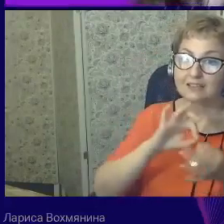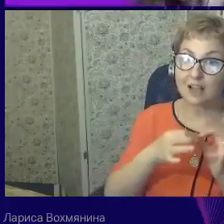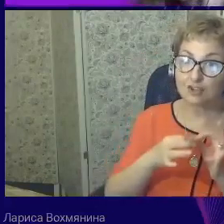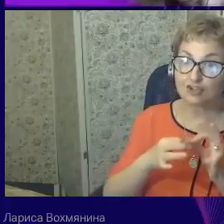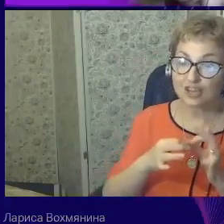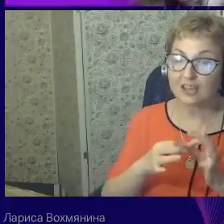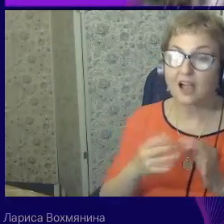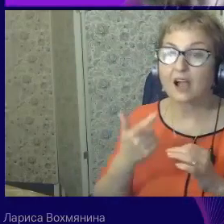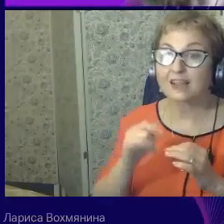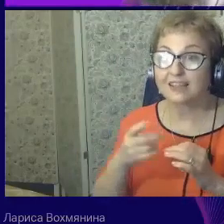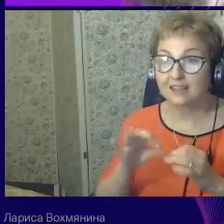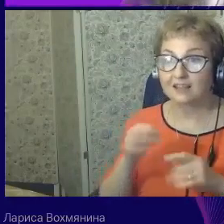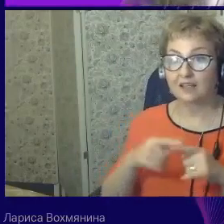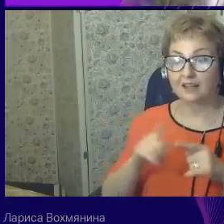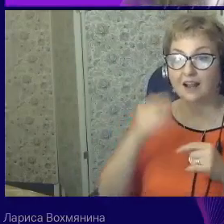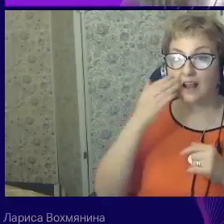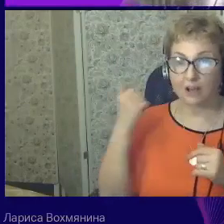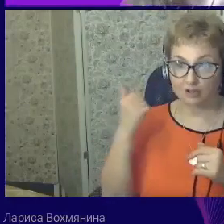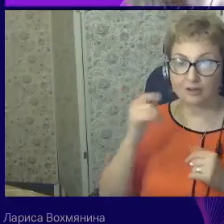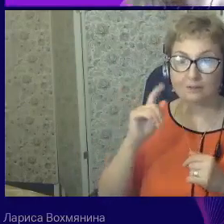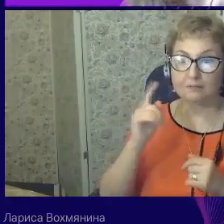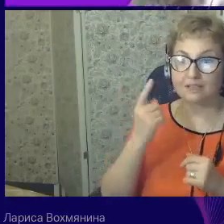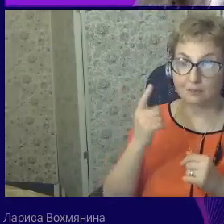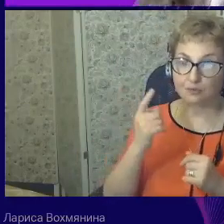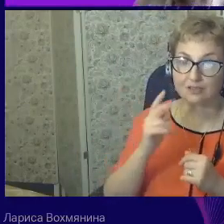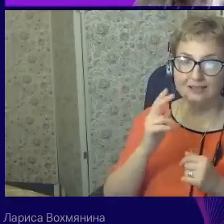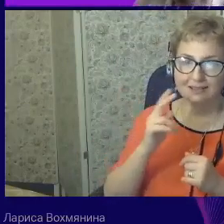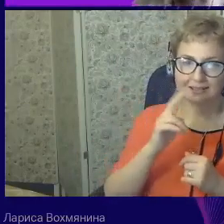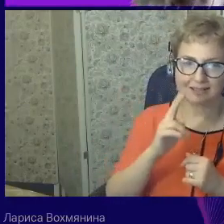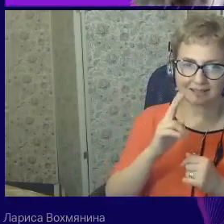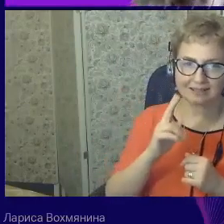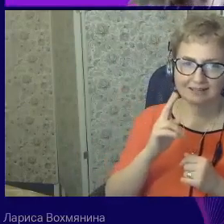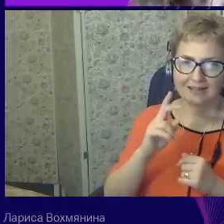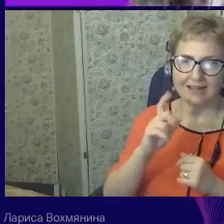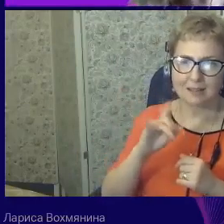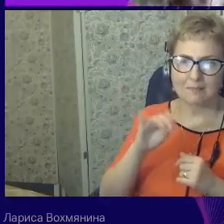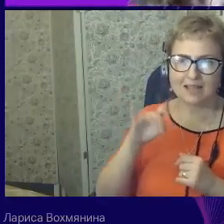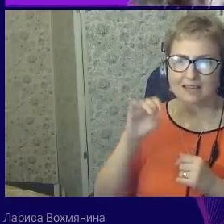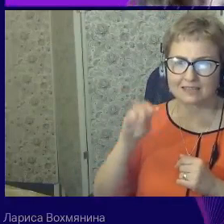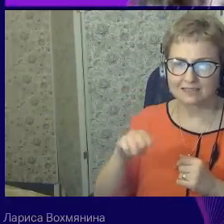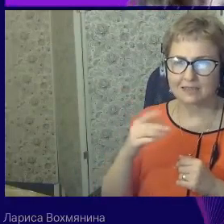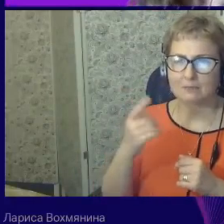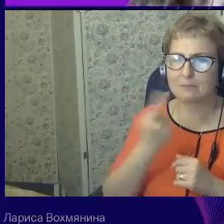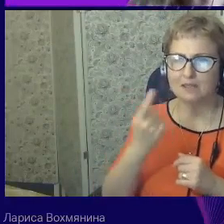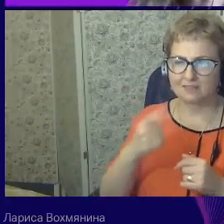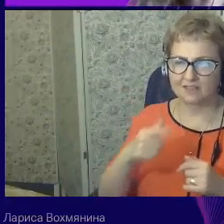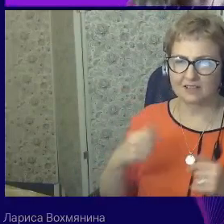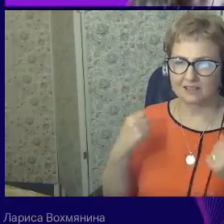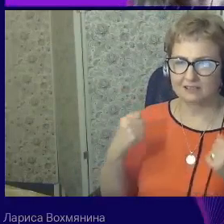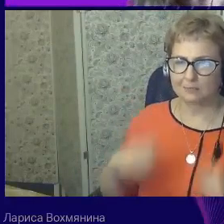Вот. А где-то это легче, потому что вот как бы КПРисты у нас получают первые пояса, ну,